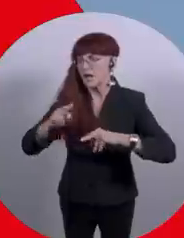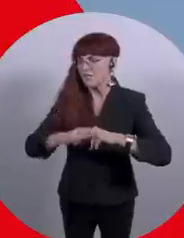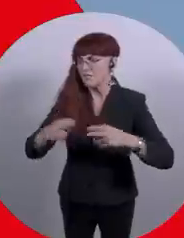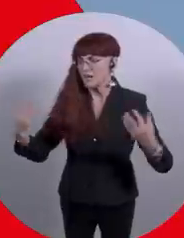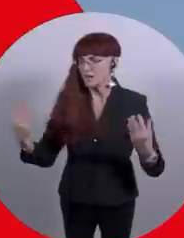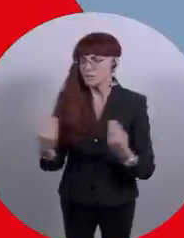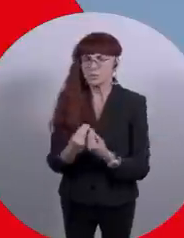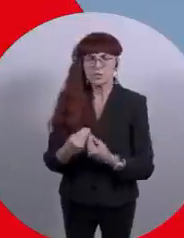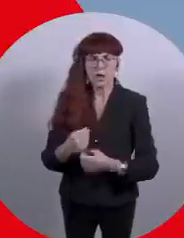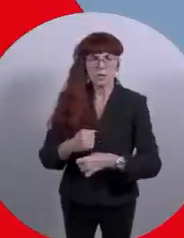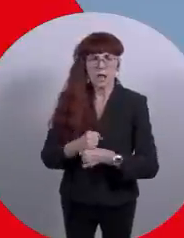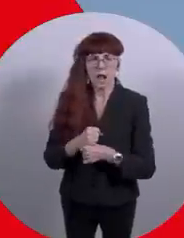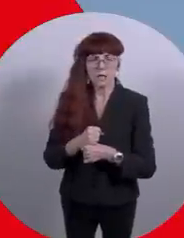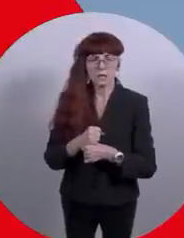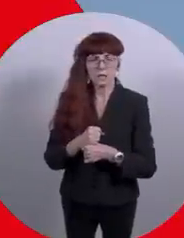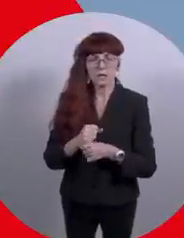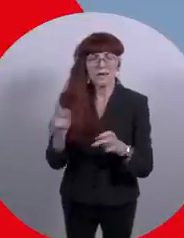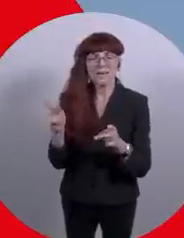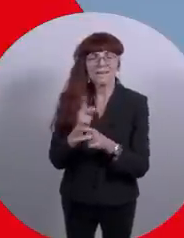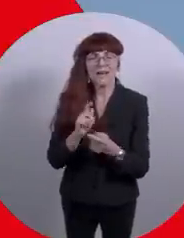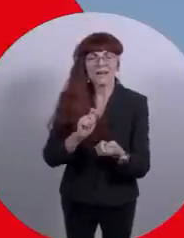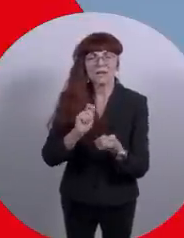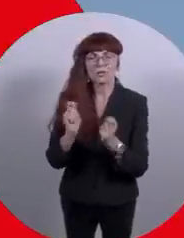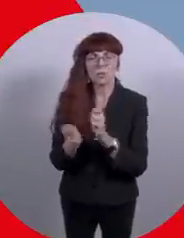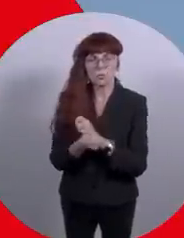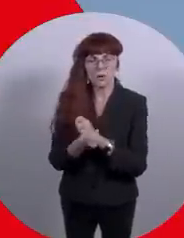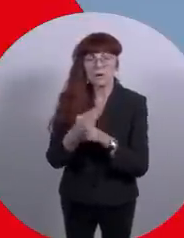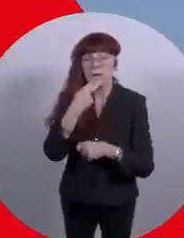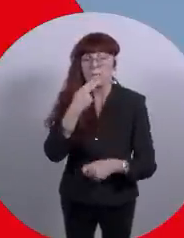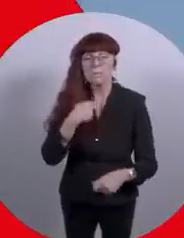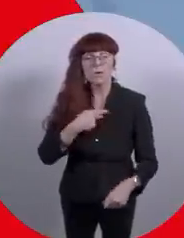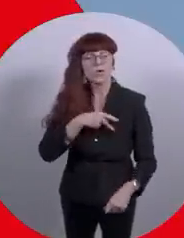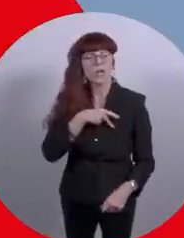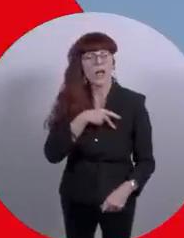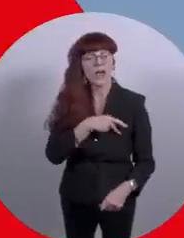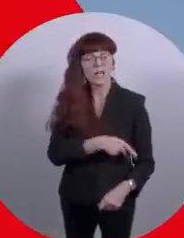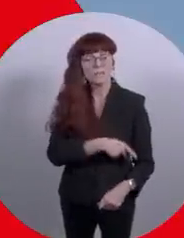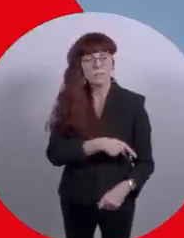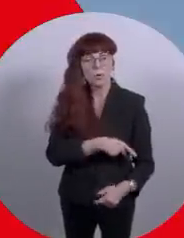wir unschlagbar im Mecha der SPÖ die unschlagbar ist Freundschaft